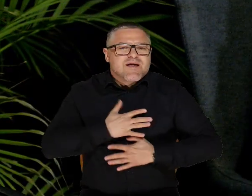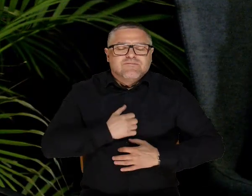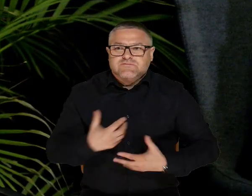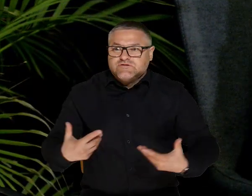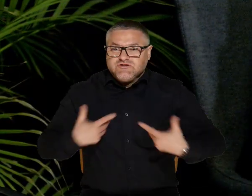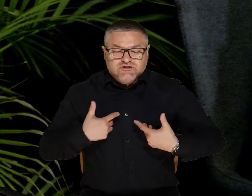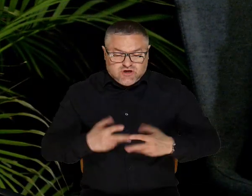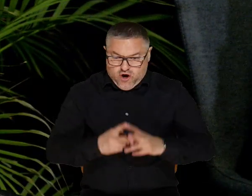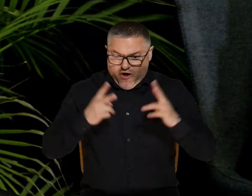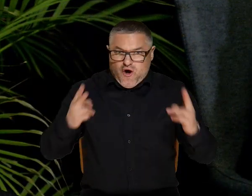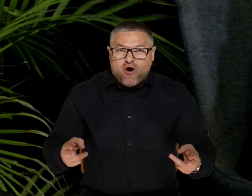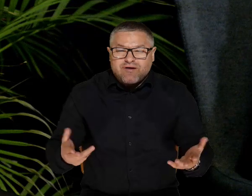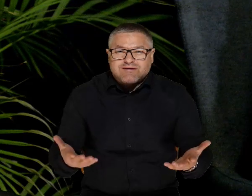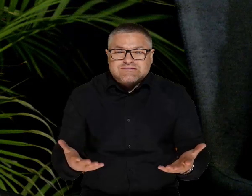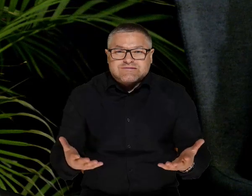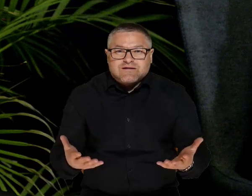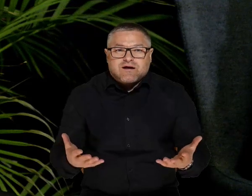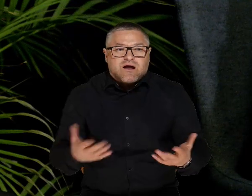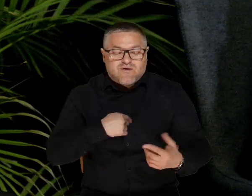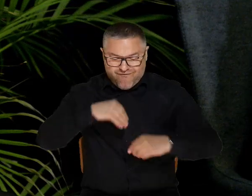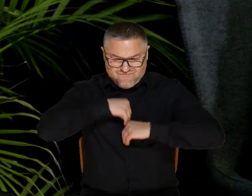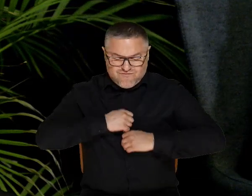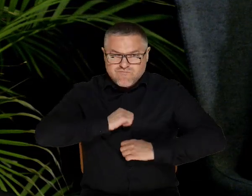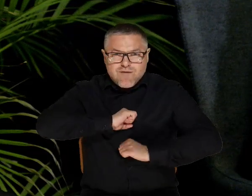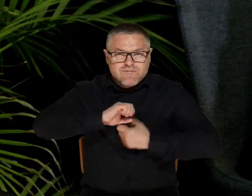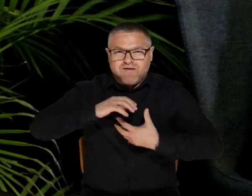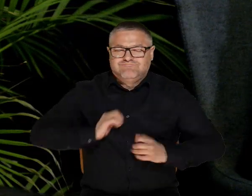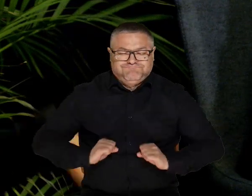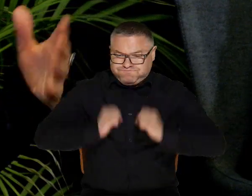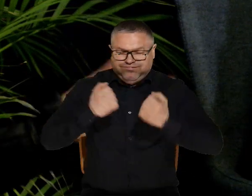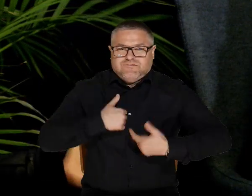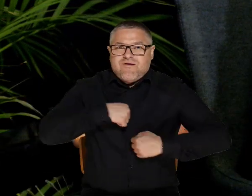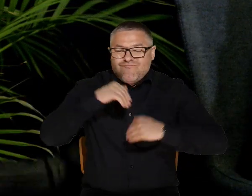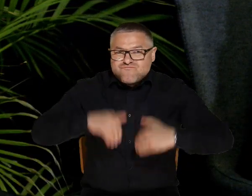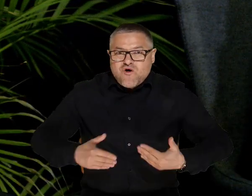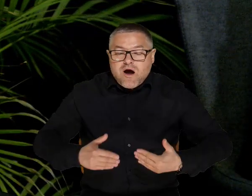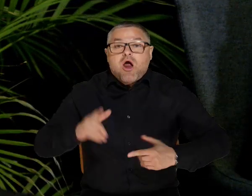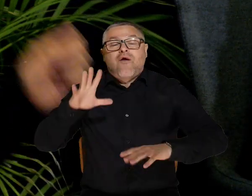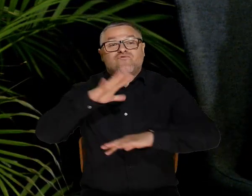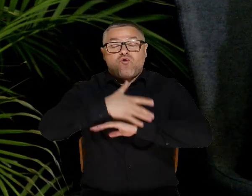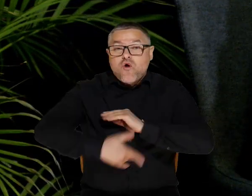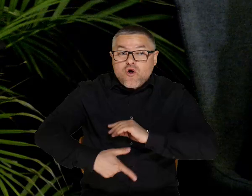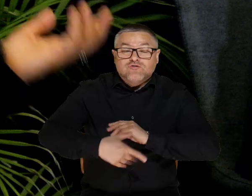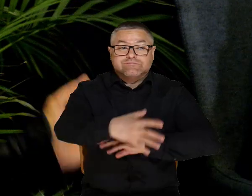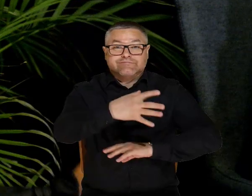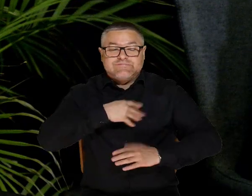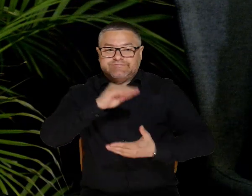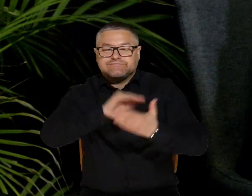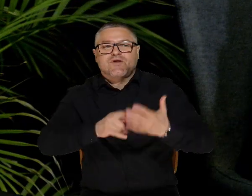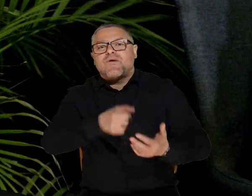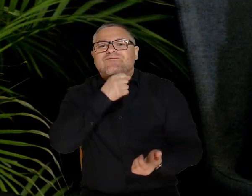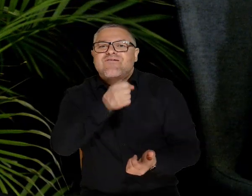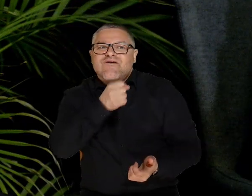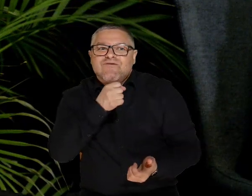przecież przeżycie i co? I to wszystko jakoś we mnie się gotuje. No i ona w końcu napisałeś, znaczy to był taki